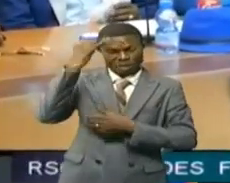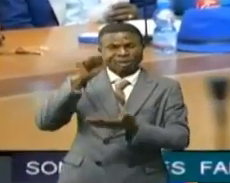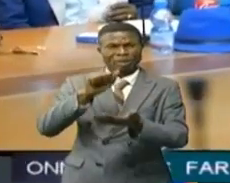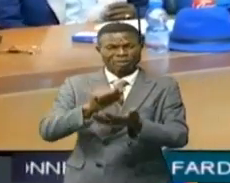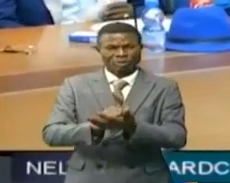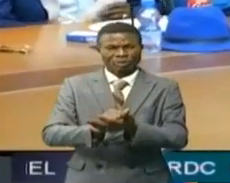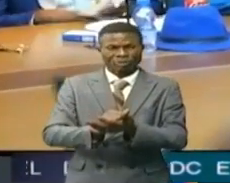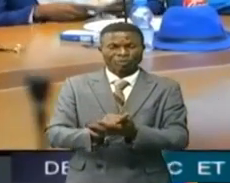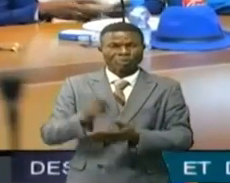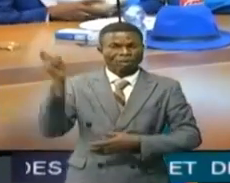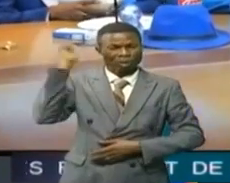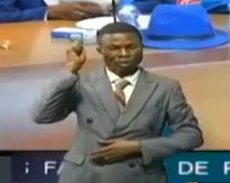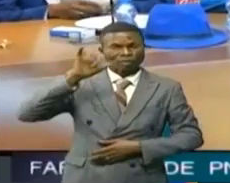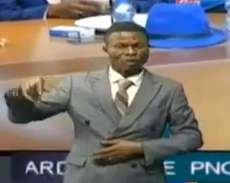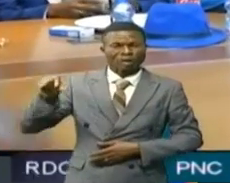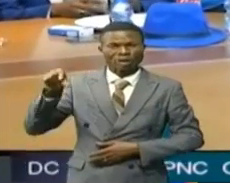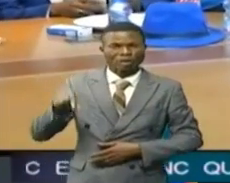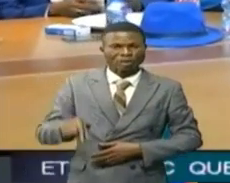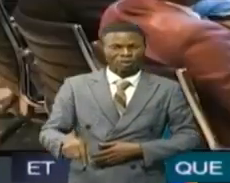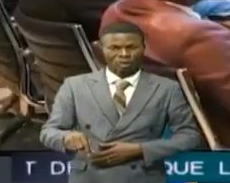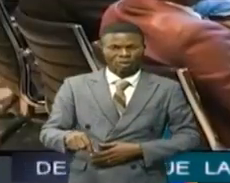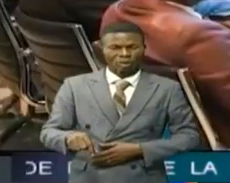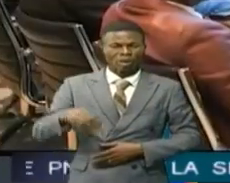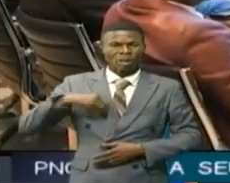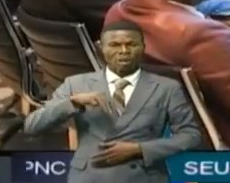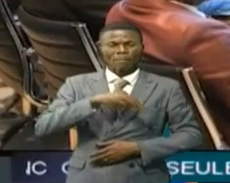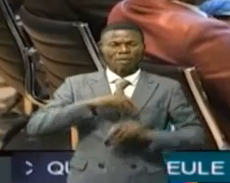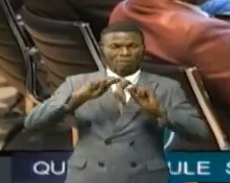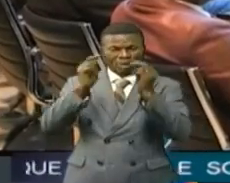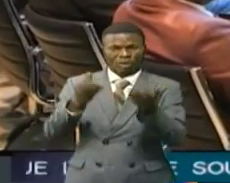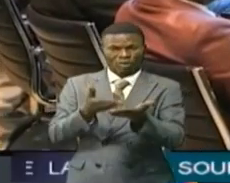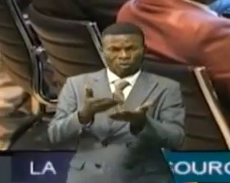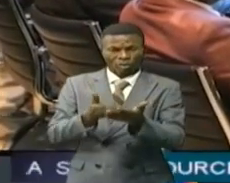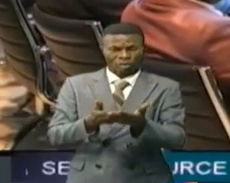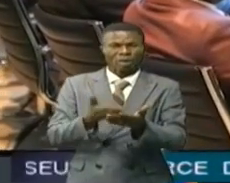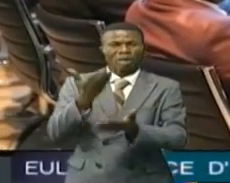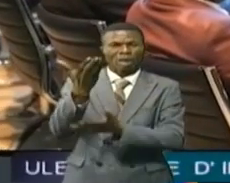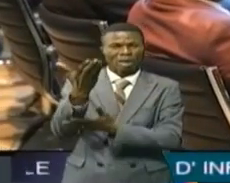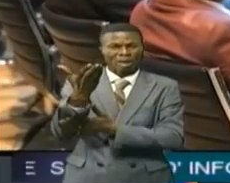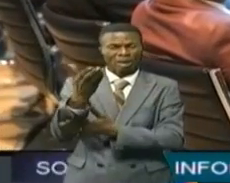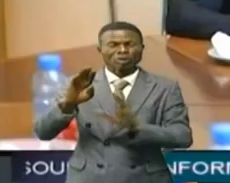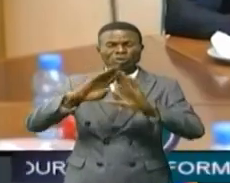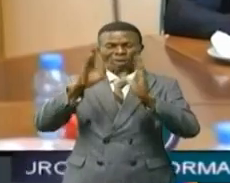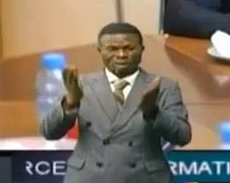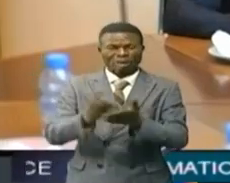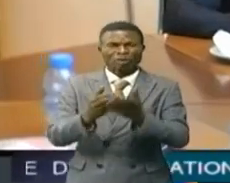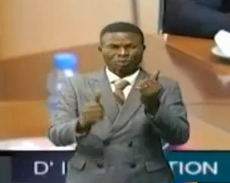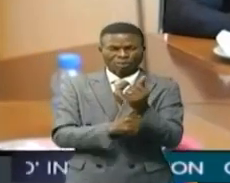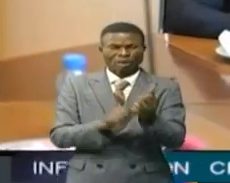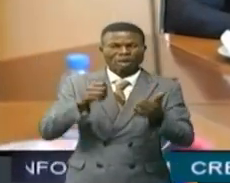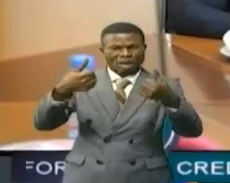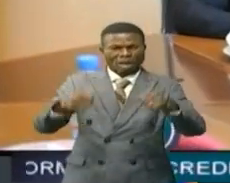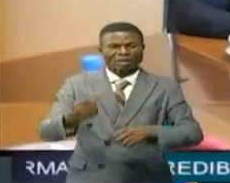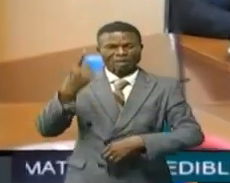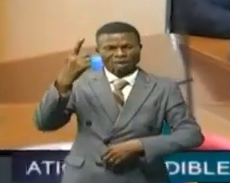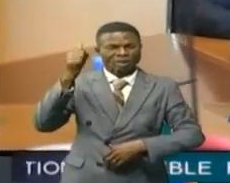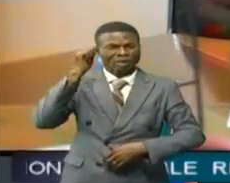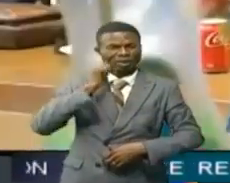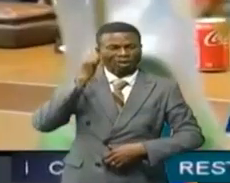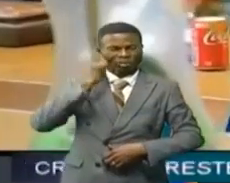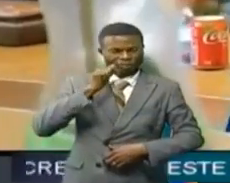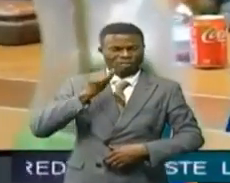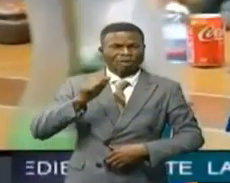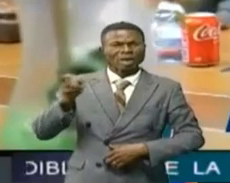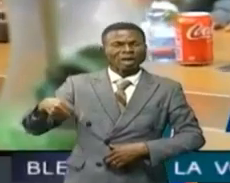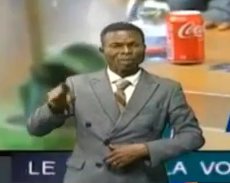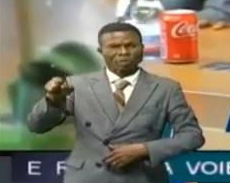que le professeur Jacques Ndjoli, un des membres du CEP, a lancé un appel à la mobilisation à l'unité des filles et fils de la Tshuapa